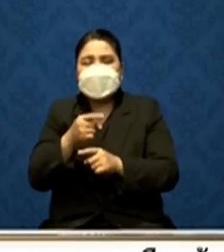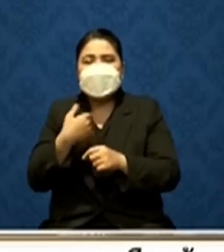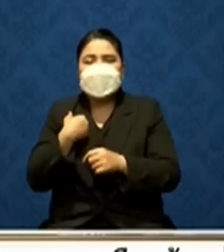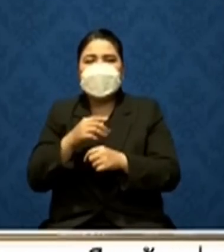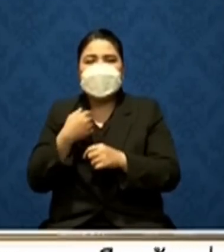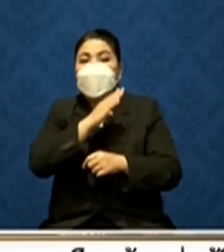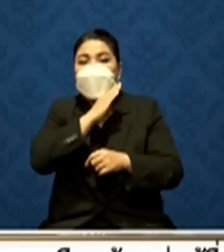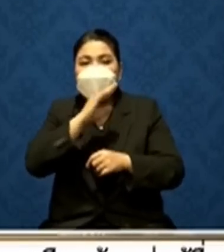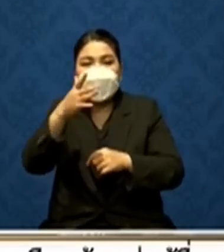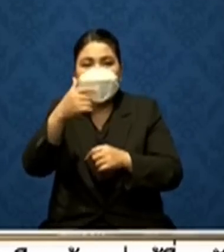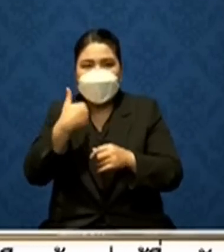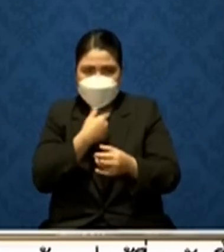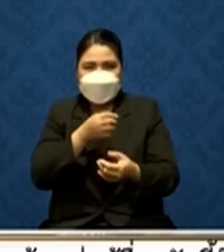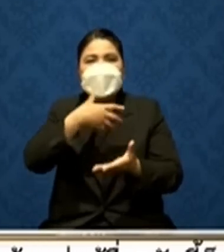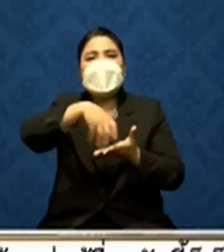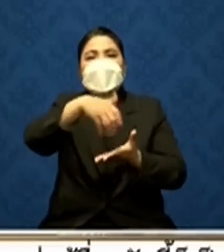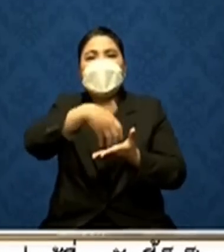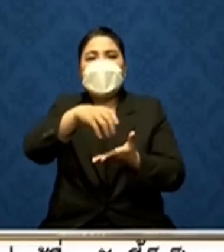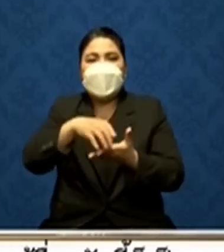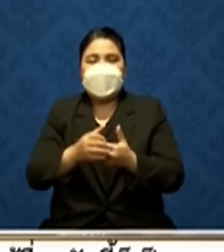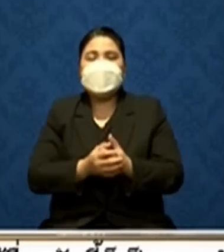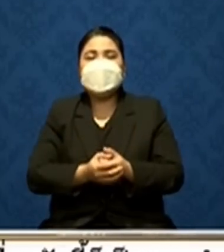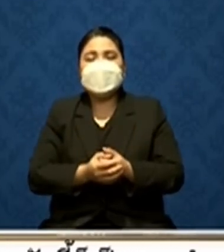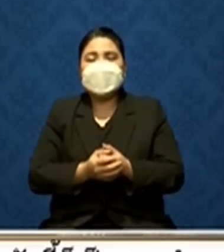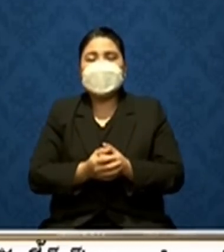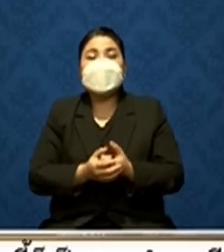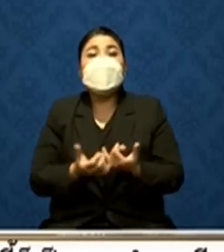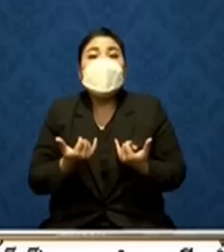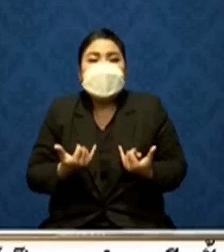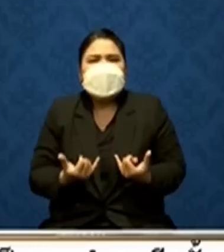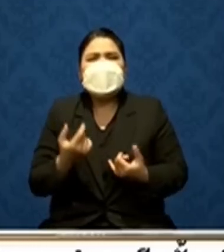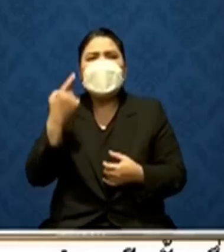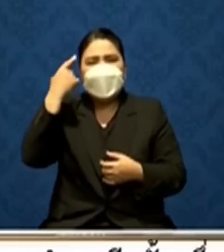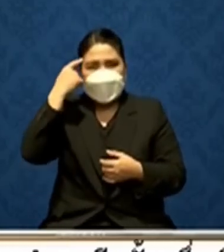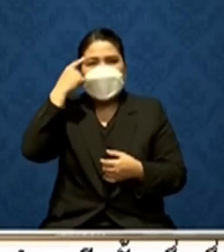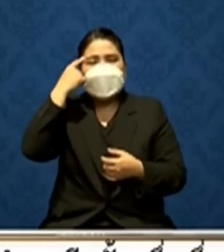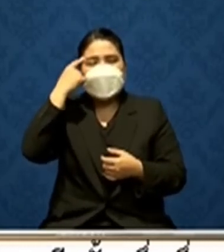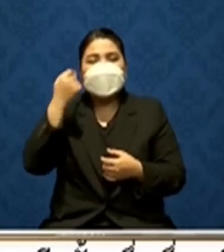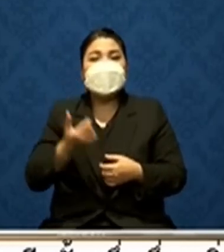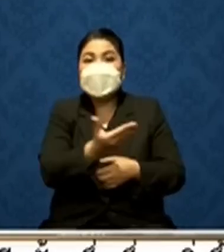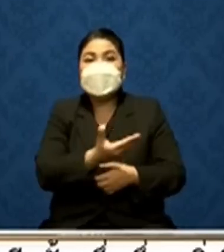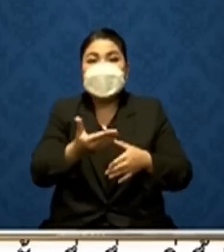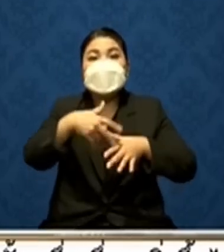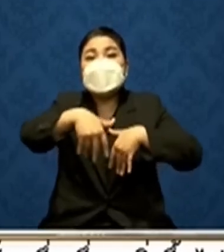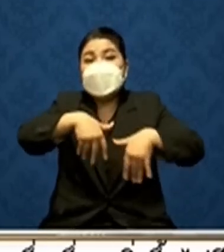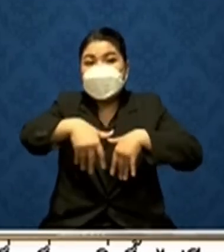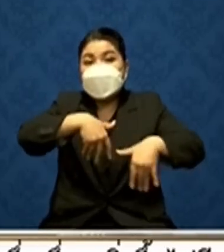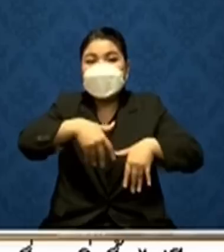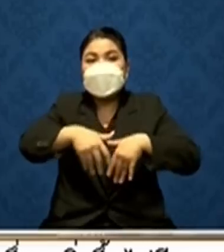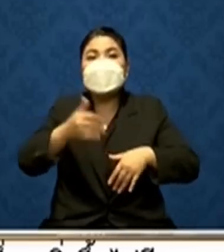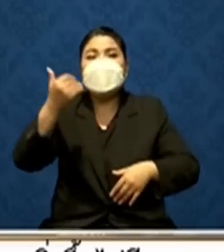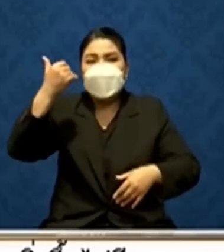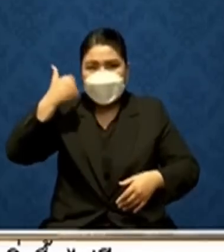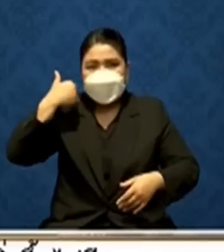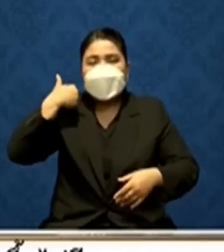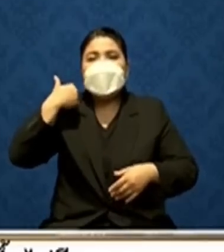เกิดขึ้นในสะพายนี้นะครับผมมั่นใจครับขนาดนี้พี่น้องประชาชนเข้ามามีส่วนร่วมในการอภิปรายอย่าง